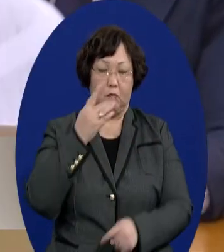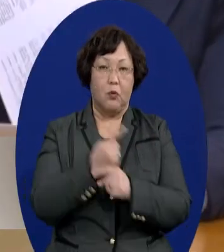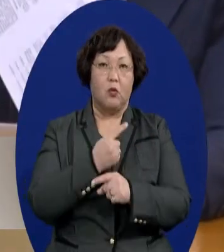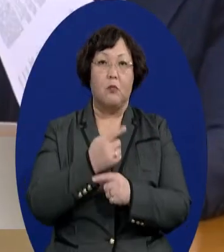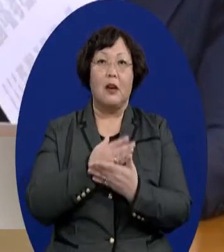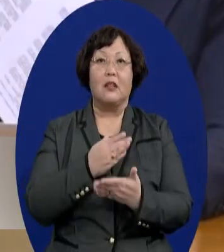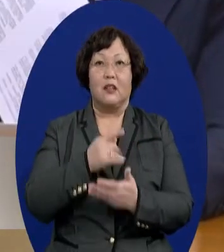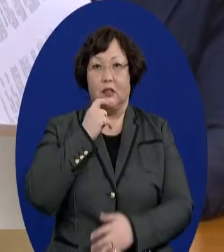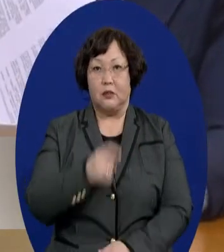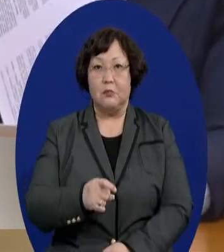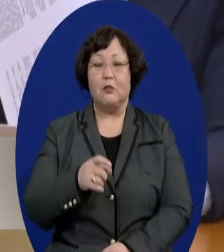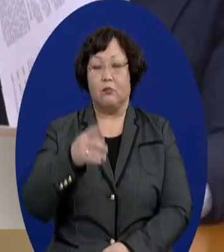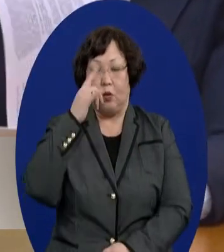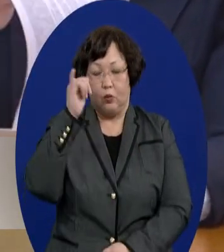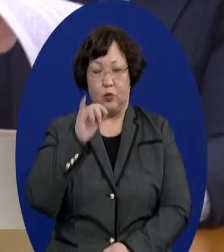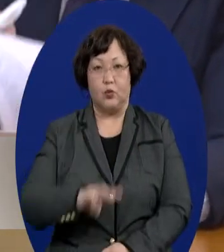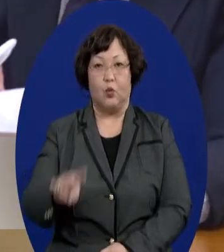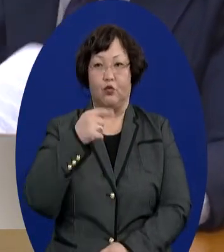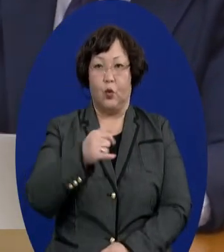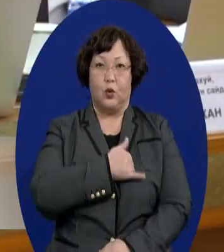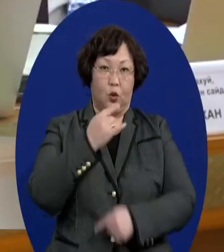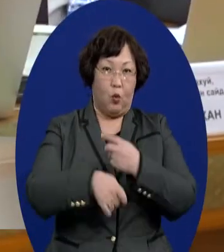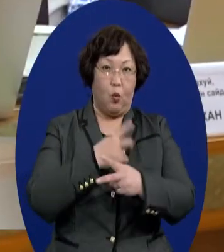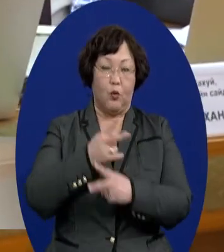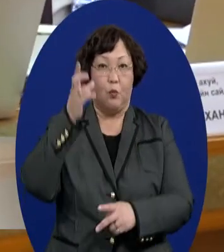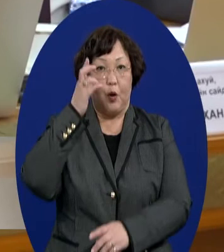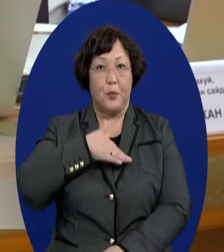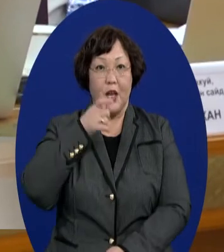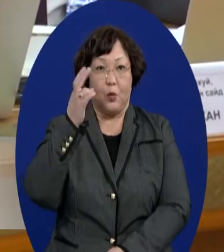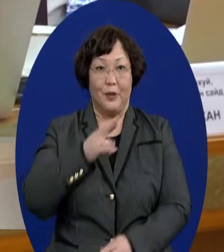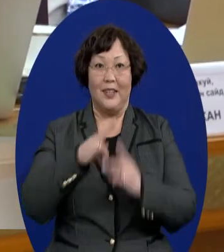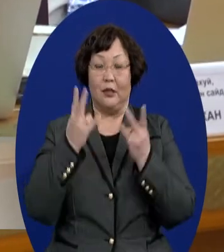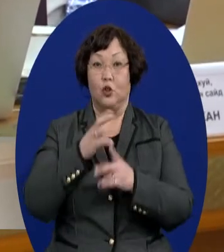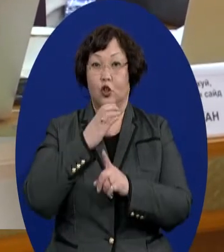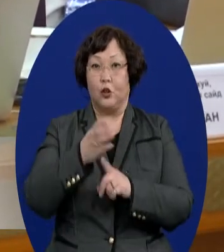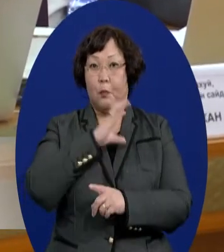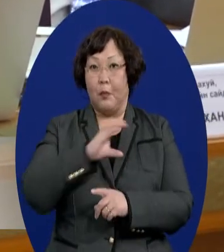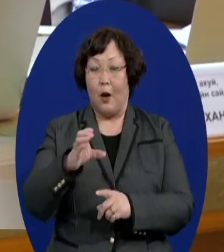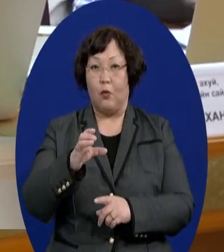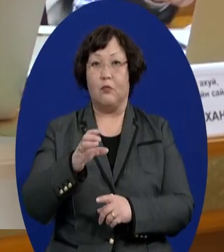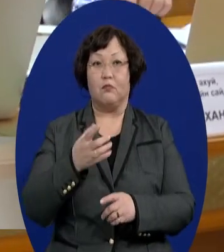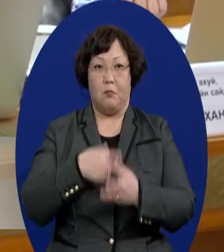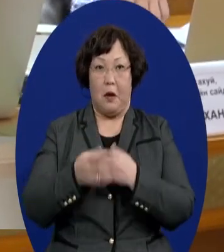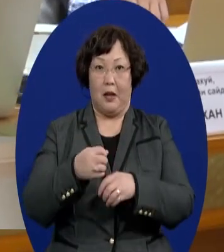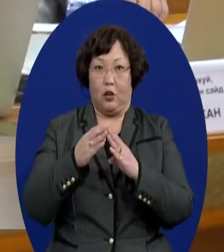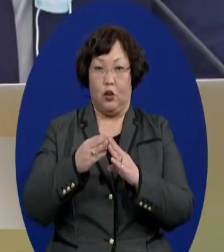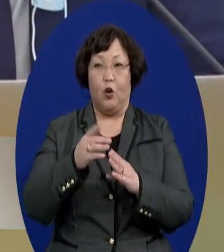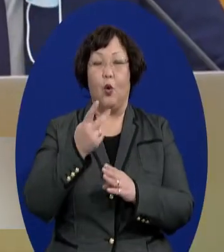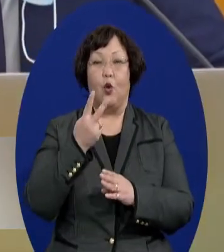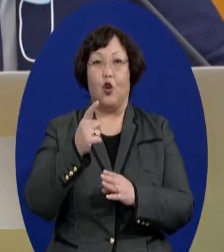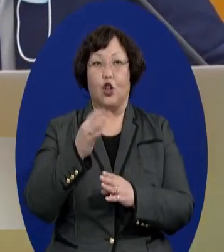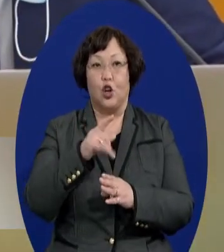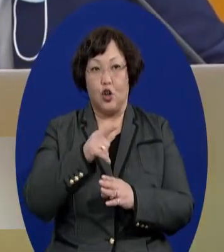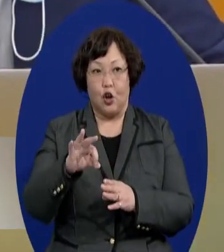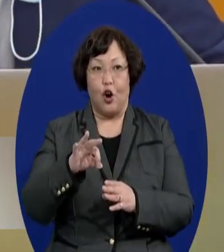улсын засаг захиргаа нотог дэвсрийн нэгж түүний удирдлагын тухай хувьд боловсрол эрүүлмэнд нийгэм соёлын байгууллагын барилга байгууламж хөдлөх хөрөнгийн ашиглалт